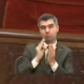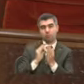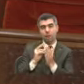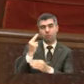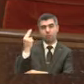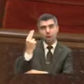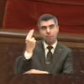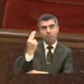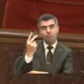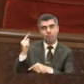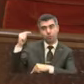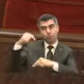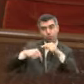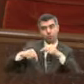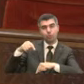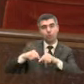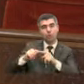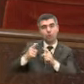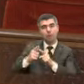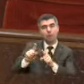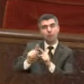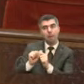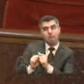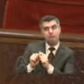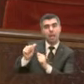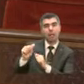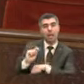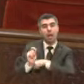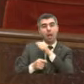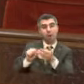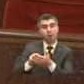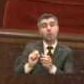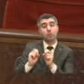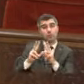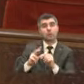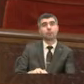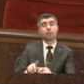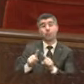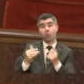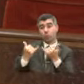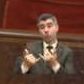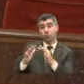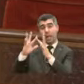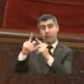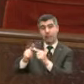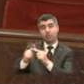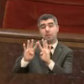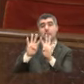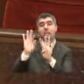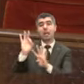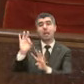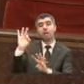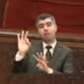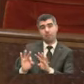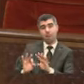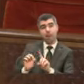المنحدرين من أقاليم من مناطق قروية الاستفادة أكثر. اليوم فاش كنديروا إحصاءات تقريبا 80% المستفيدين